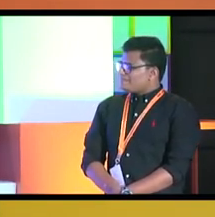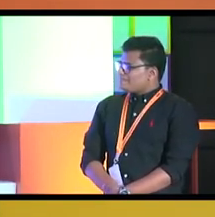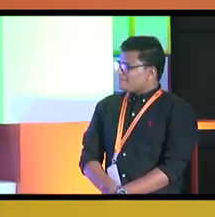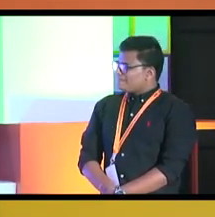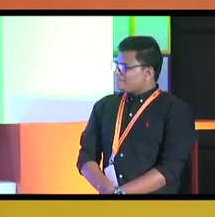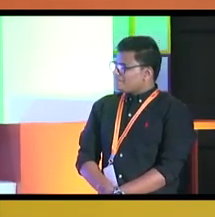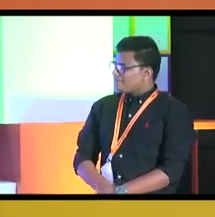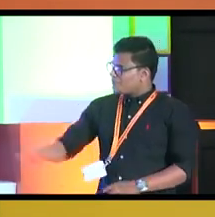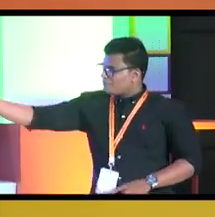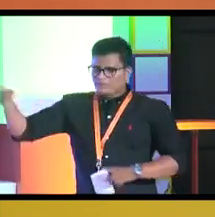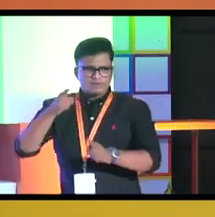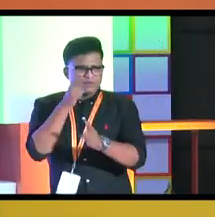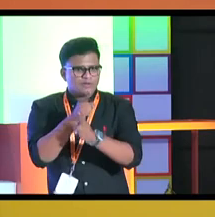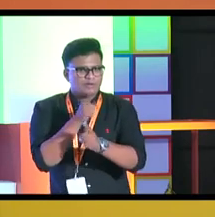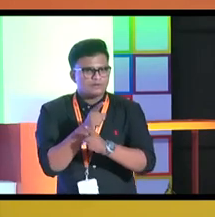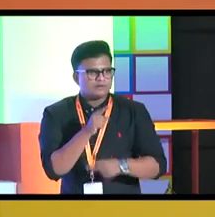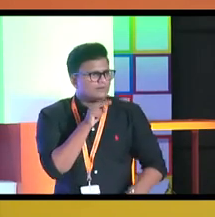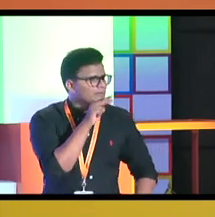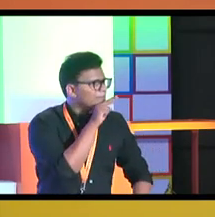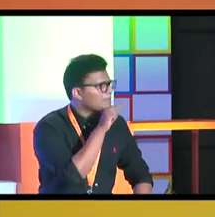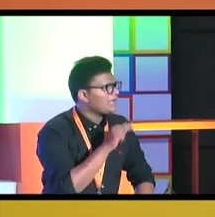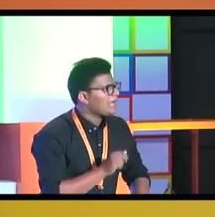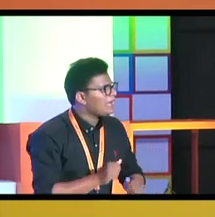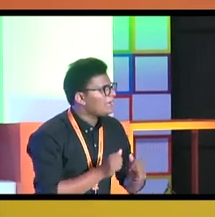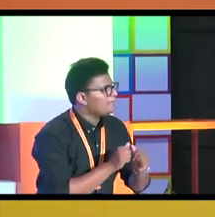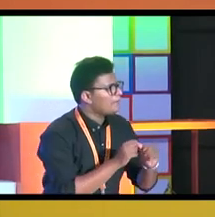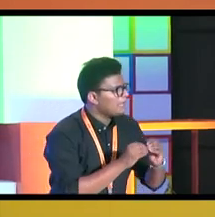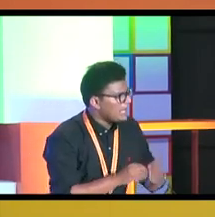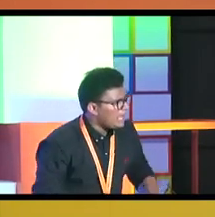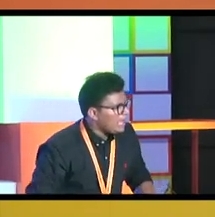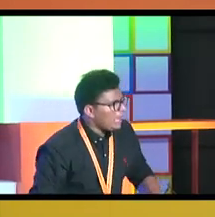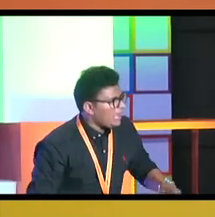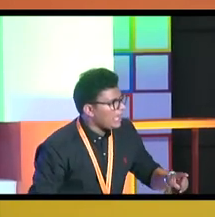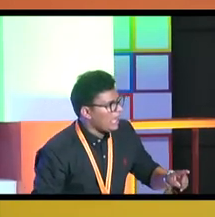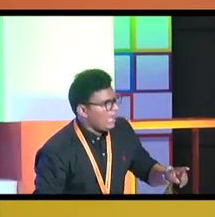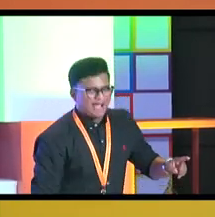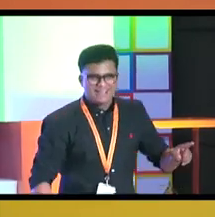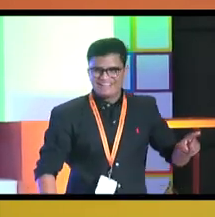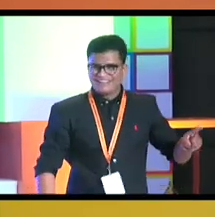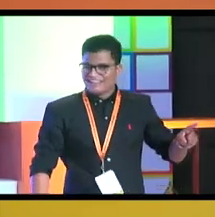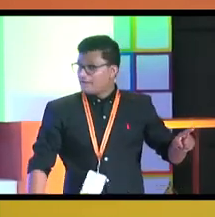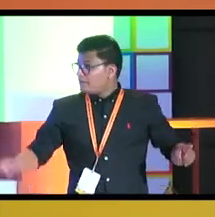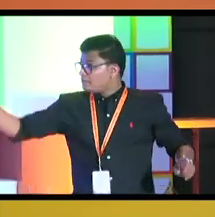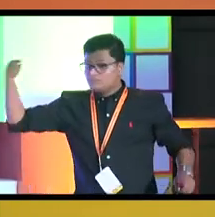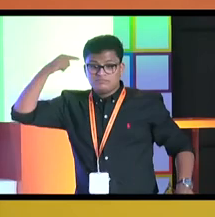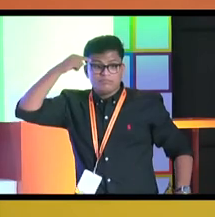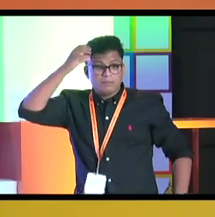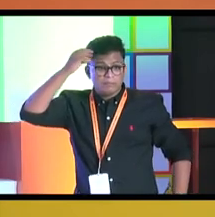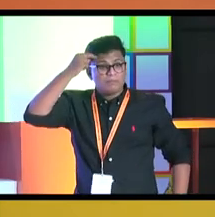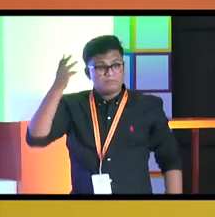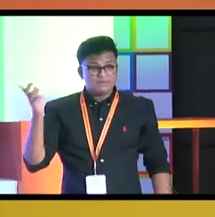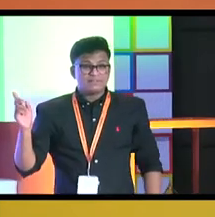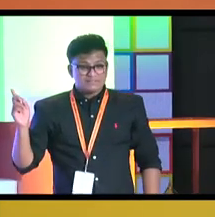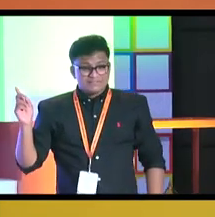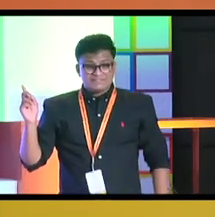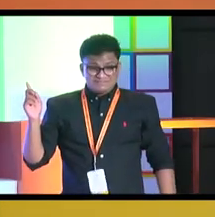द ट्रेनर इज लुकिंग एट द प्यूपिल वेदर ही इज डूइंग इट परफेक्टली और नॉट. and is supposed to be a mentally retarded child.